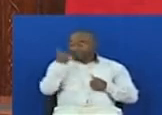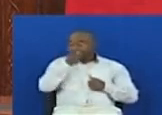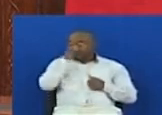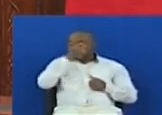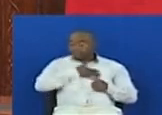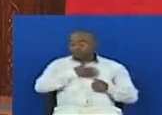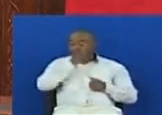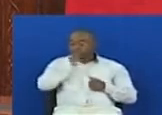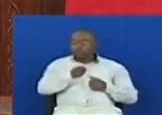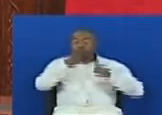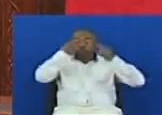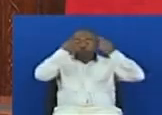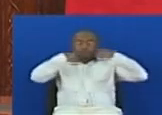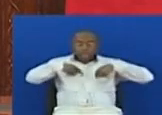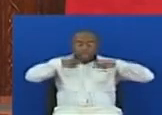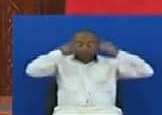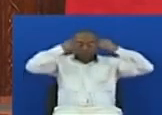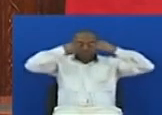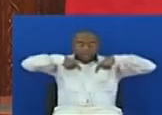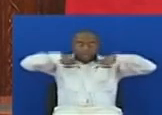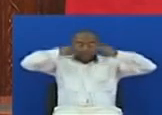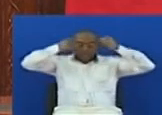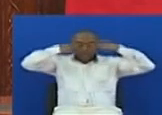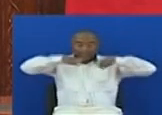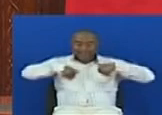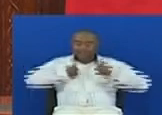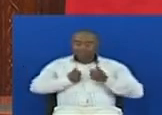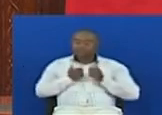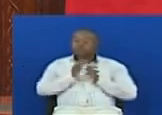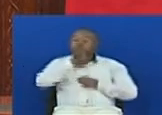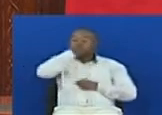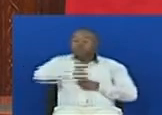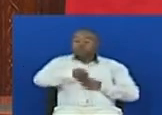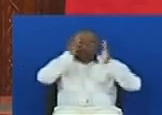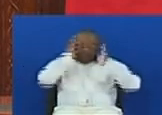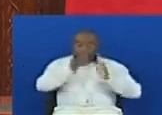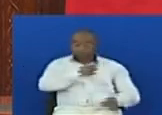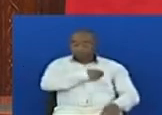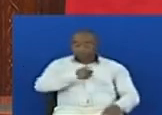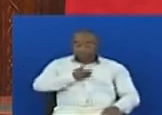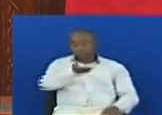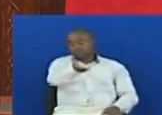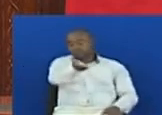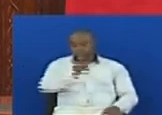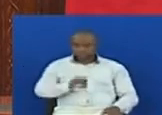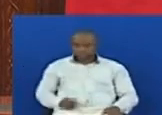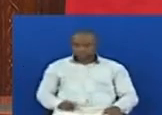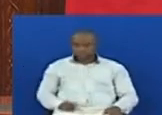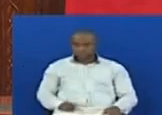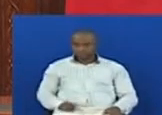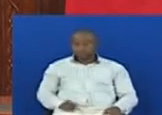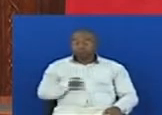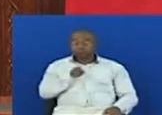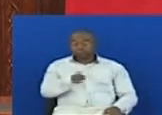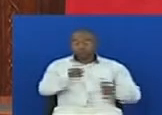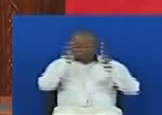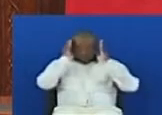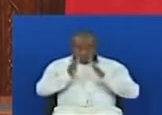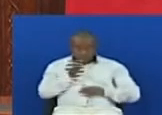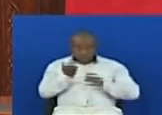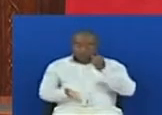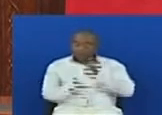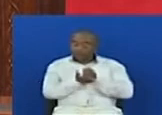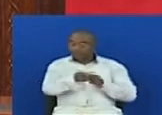langu la dhati zinakwenda sana kwa Mheshimiwa Rais wa Jamhuri ya Muungano wa Tanzania John Joseph Pombe